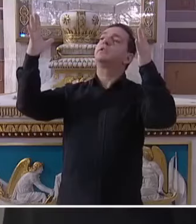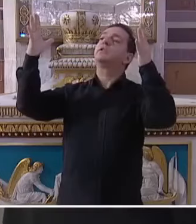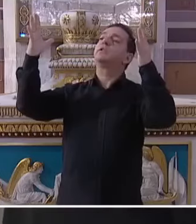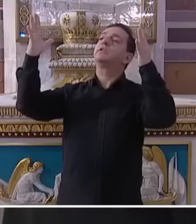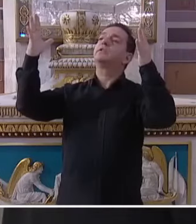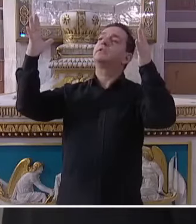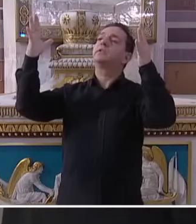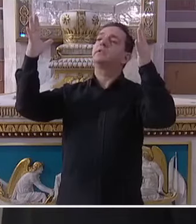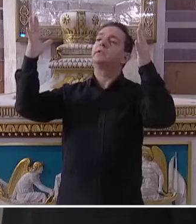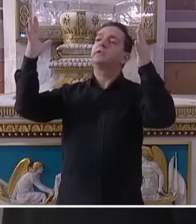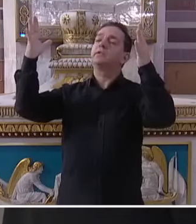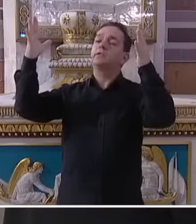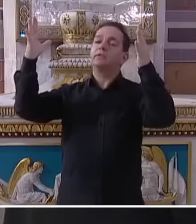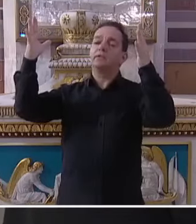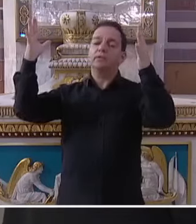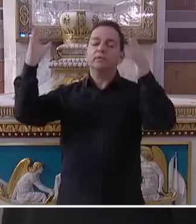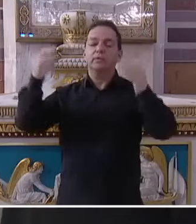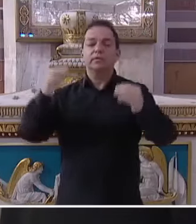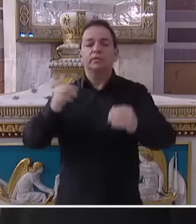δόξα σοι.